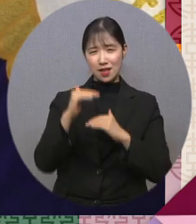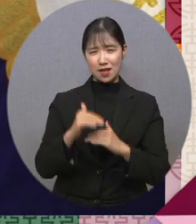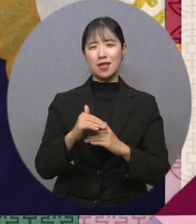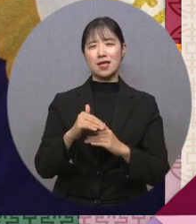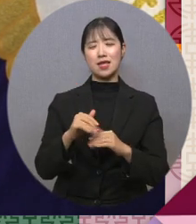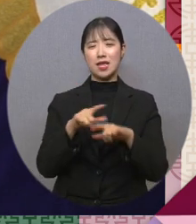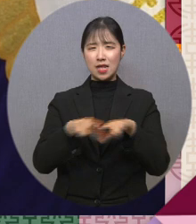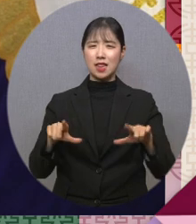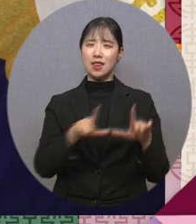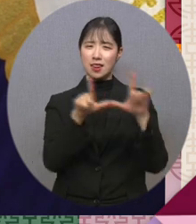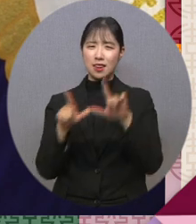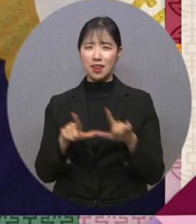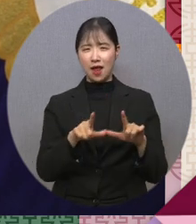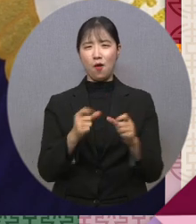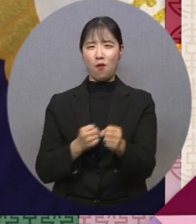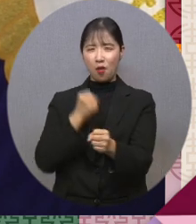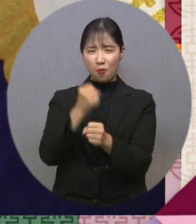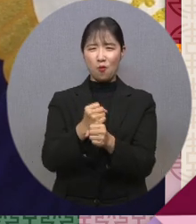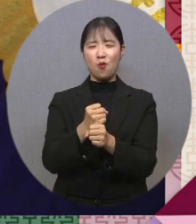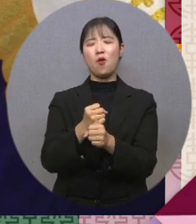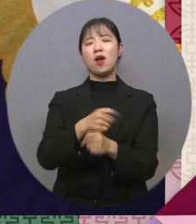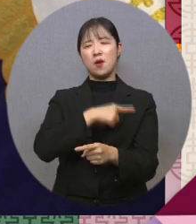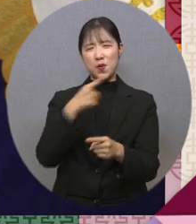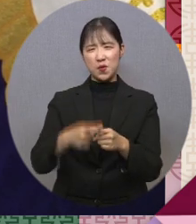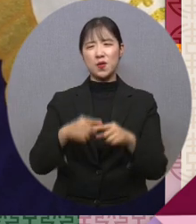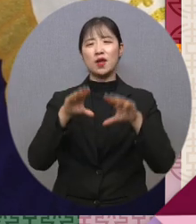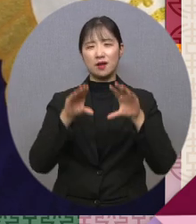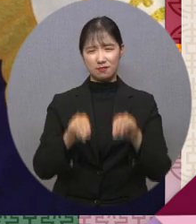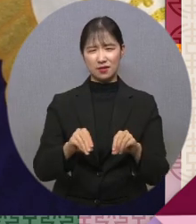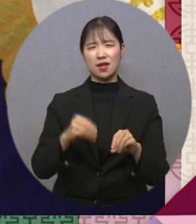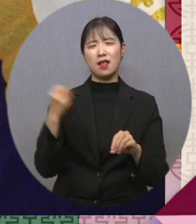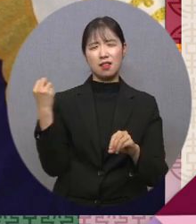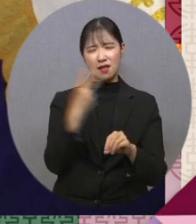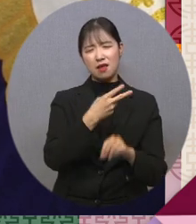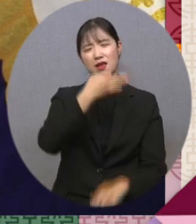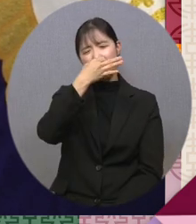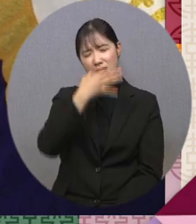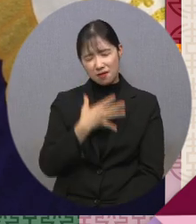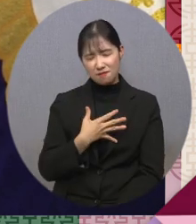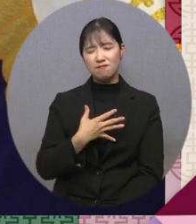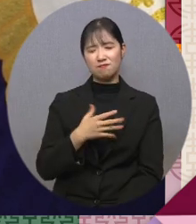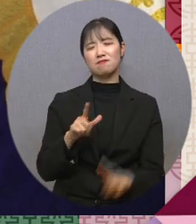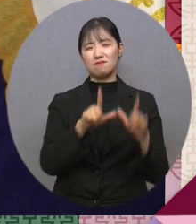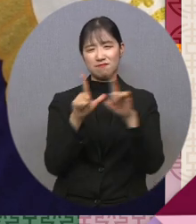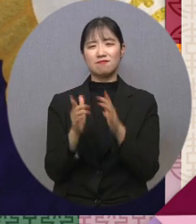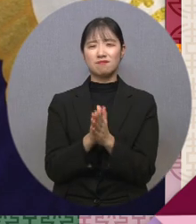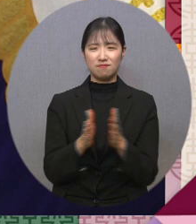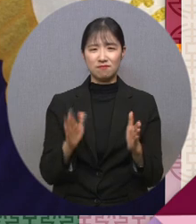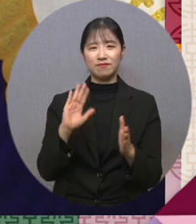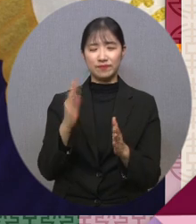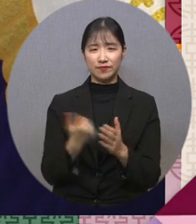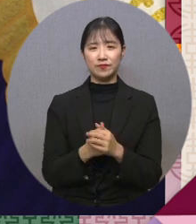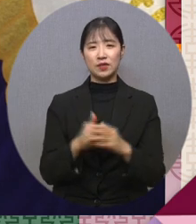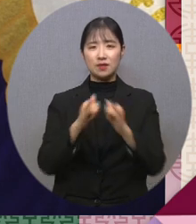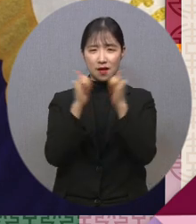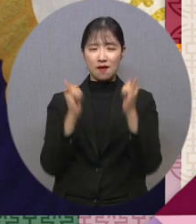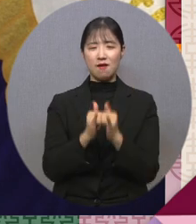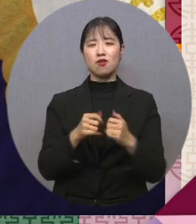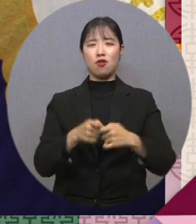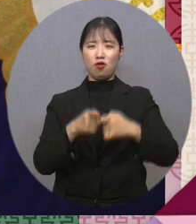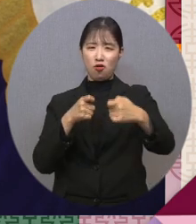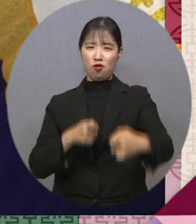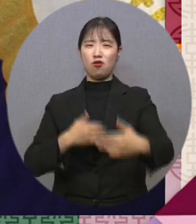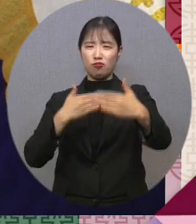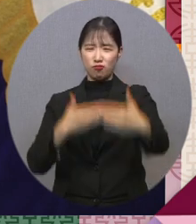회복을 중지하고 다시 어렵고 힘든 터널 안으로 들어섰습니다. 사회적 거리두기